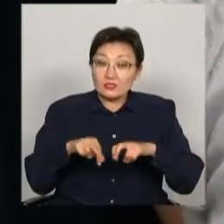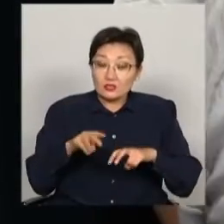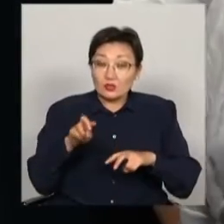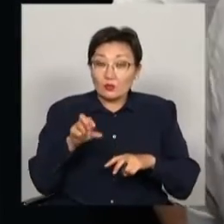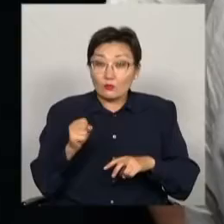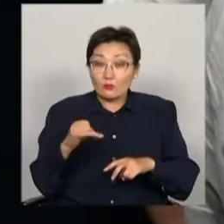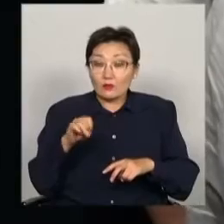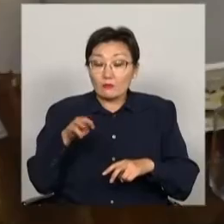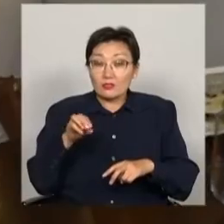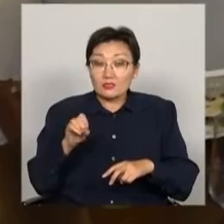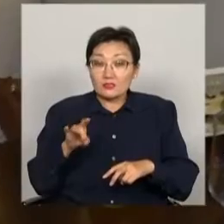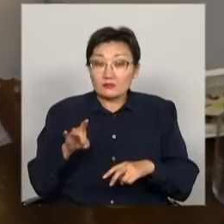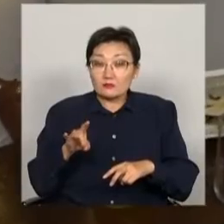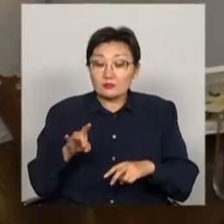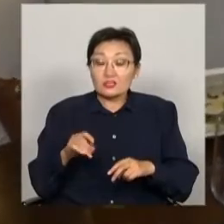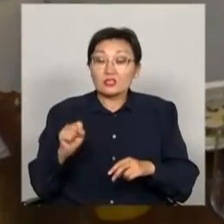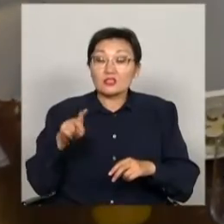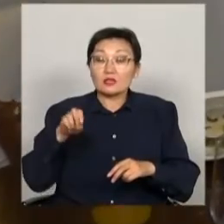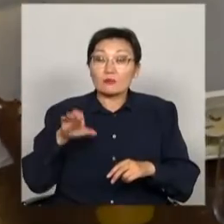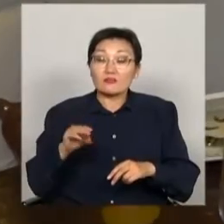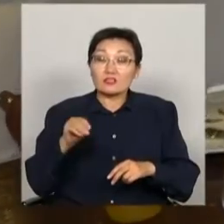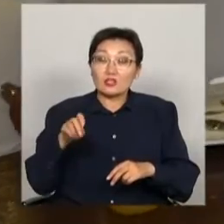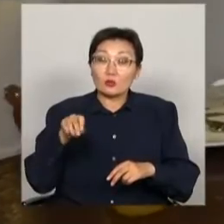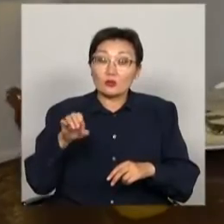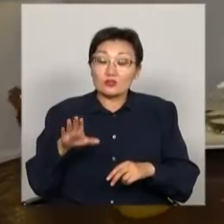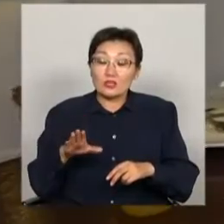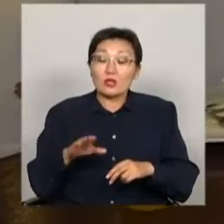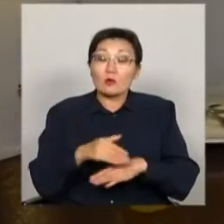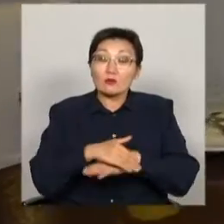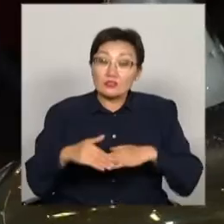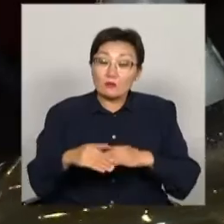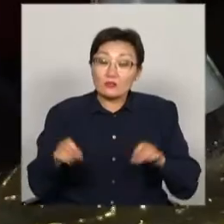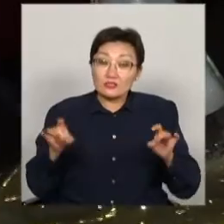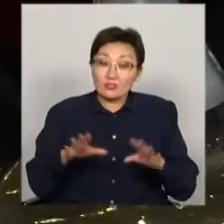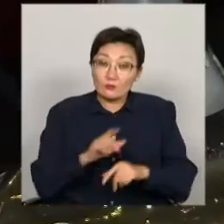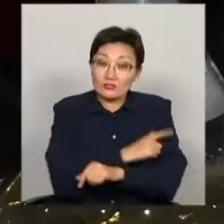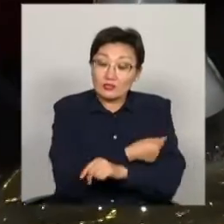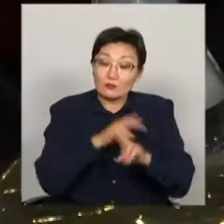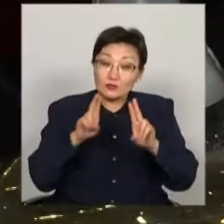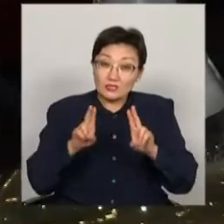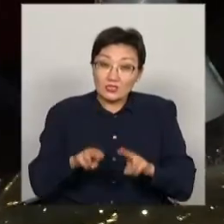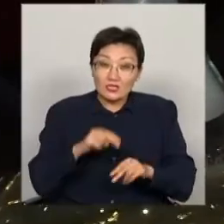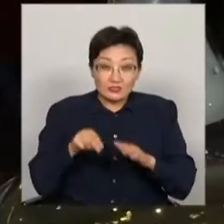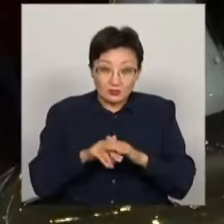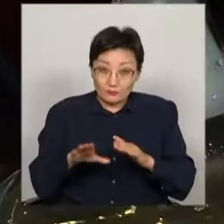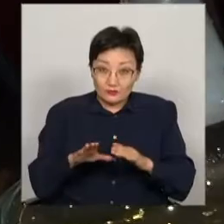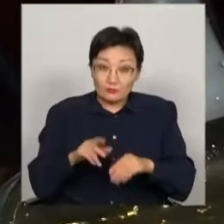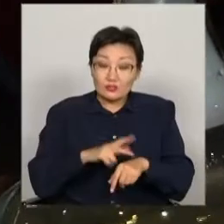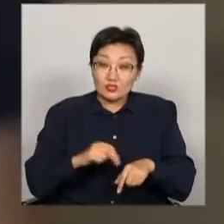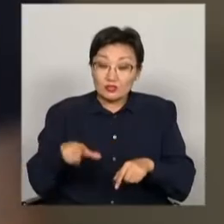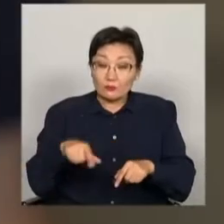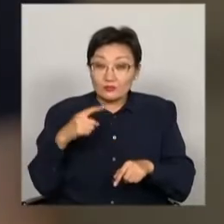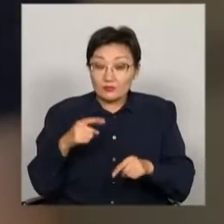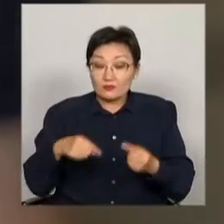Батыр, Абай. Сәтбаев 90 көшесі қиылысында орналасқан мына дәмханада санитарлық талаптарды елемеген. Полицейлердің